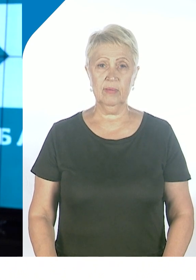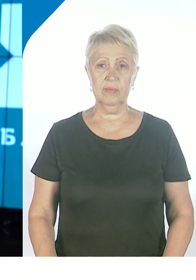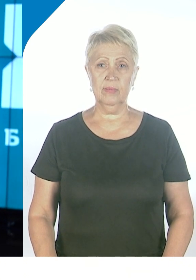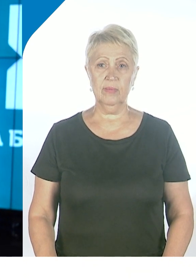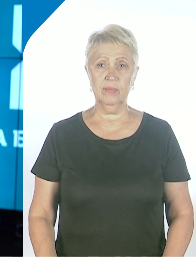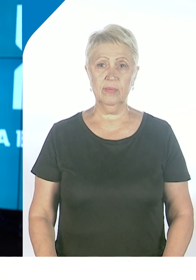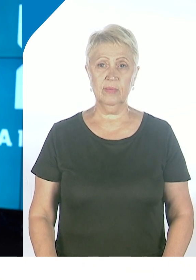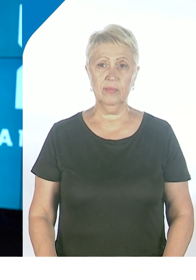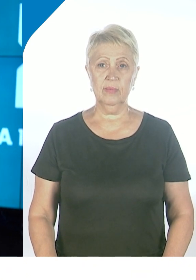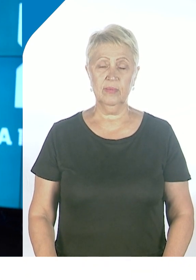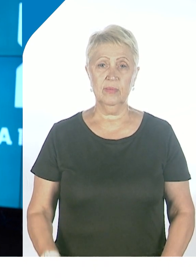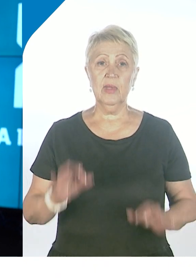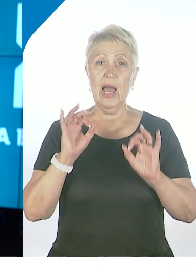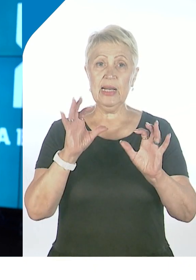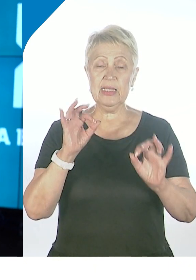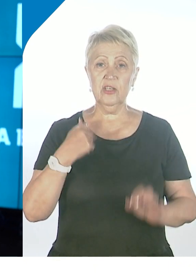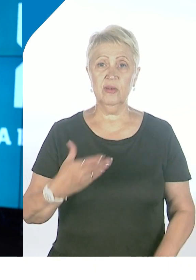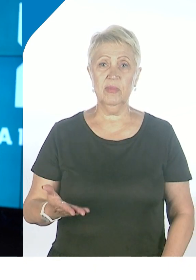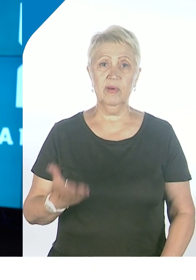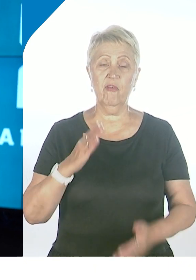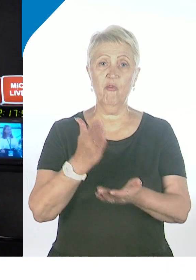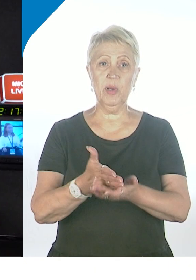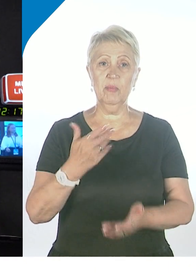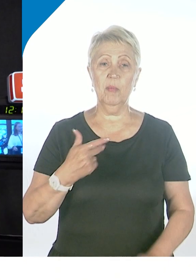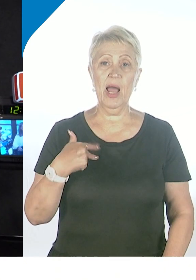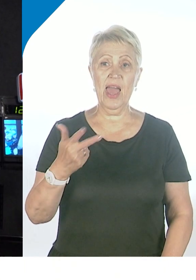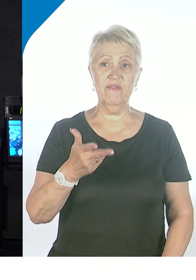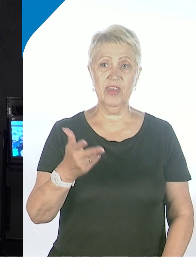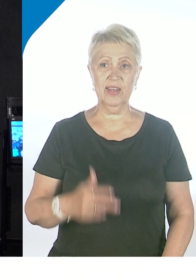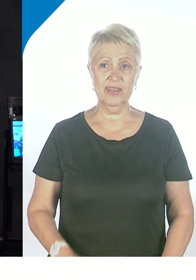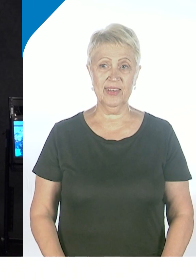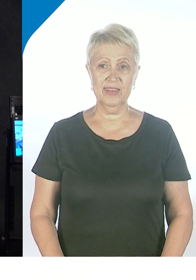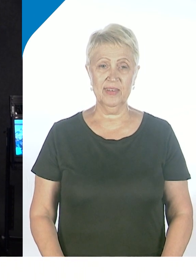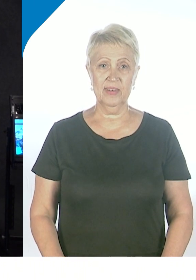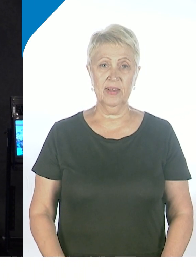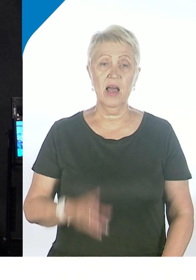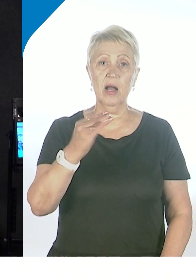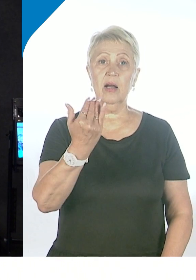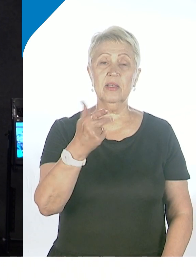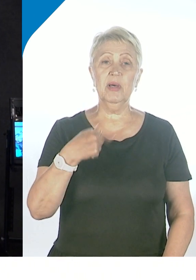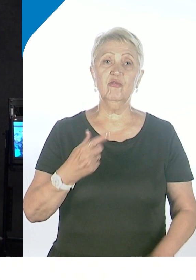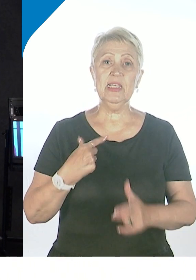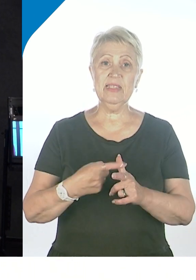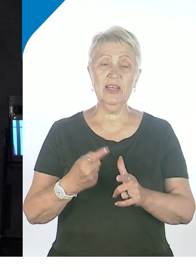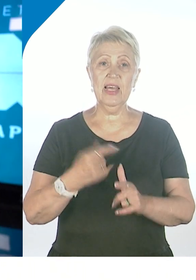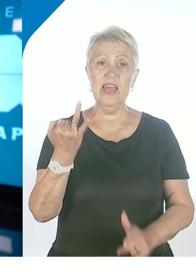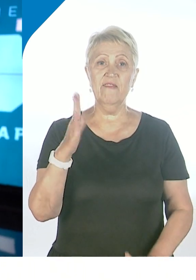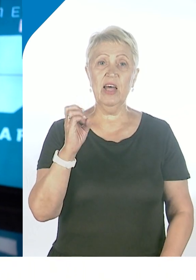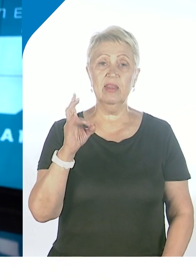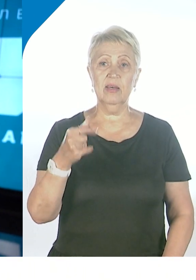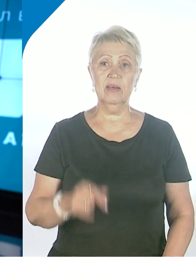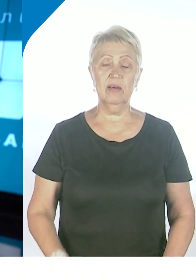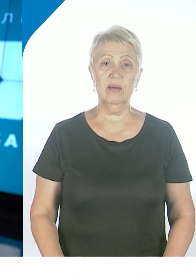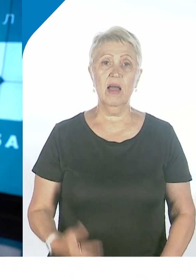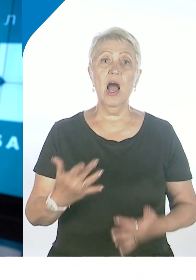этого дня. Расскажем в прямом эфире. У нас сегодня гость в студии. Как тебя зовут? Иван. А фамилия? Виговский. А в каком ты